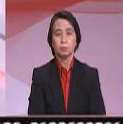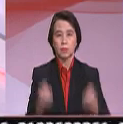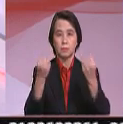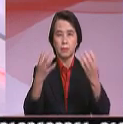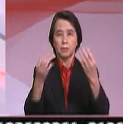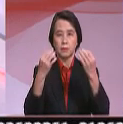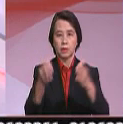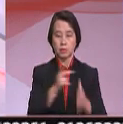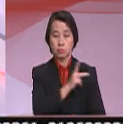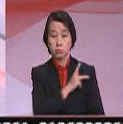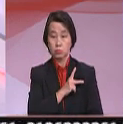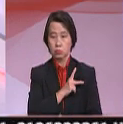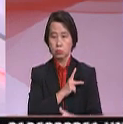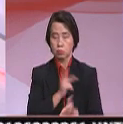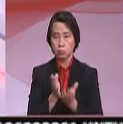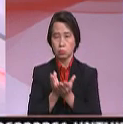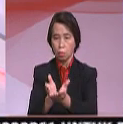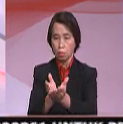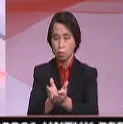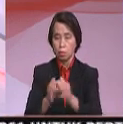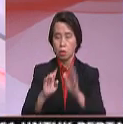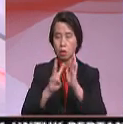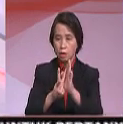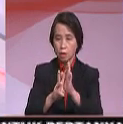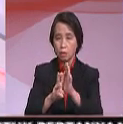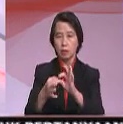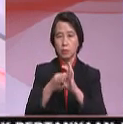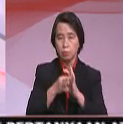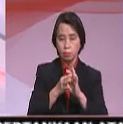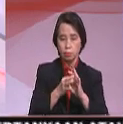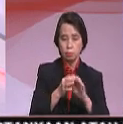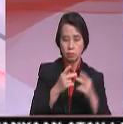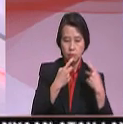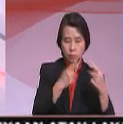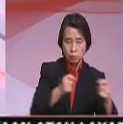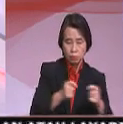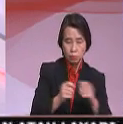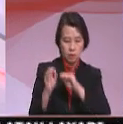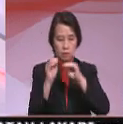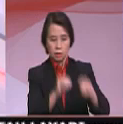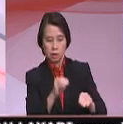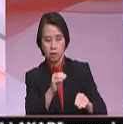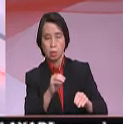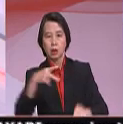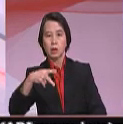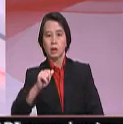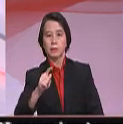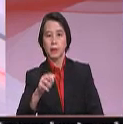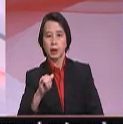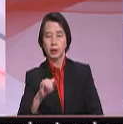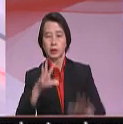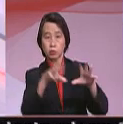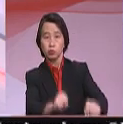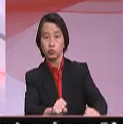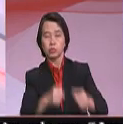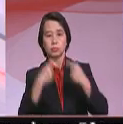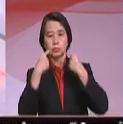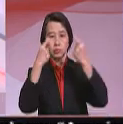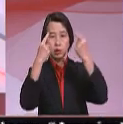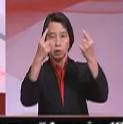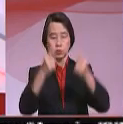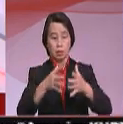Ratusan tekong darat, ejen, pengangkut dan pemilik premis menempatkan pendatang asing tanpa izin parti dicekup. Kejayaan